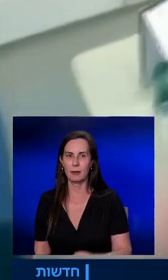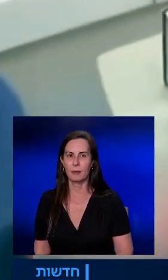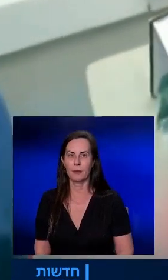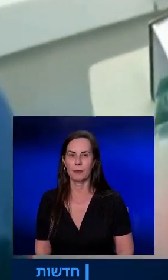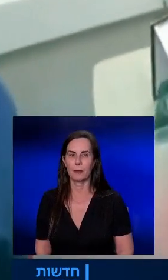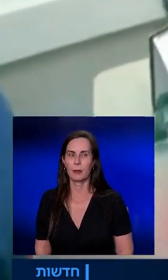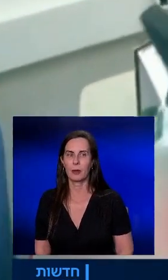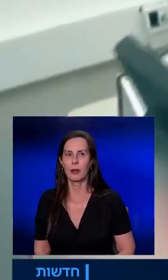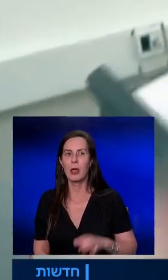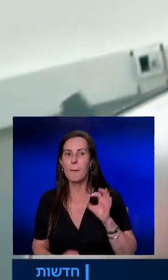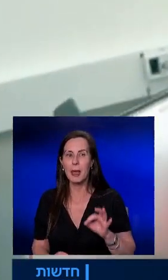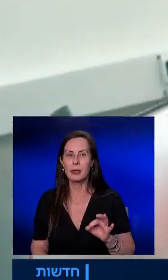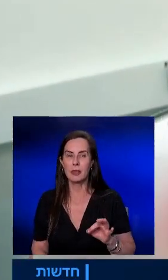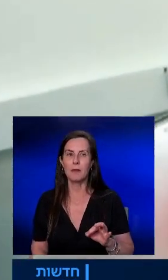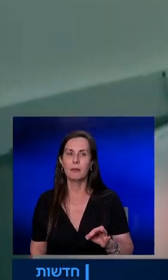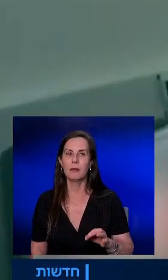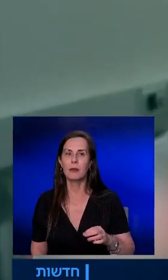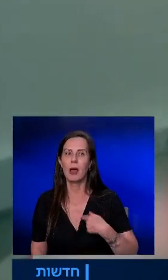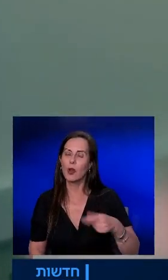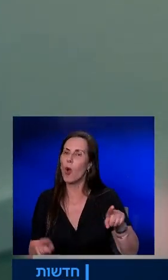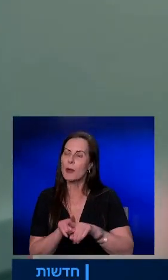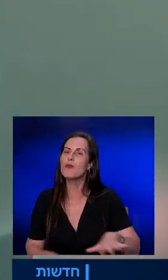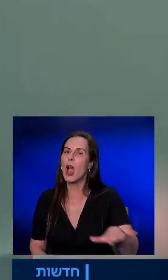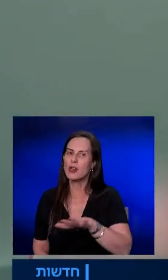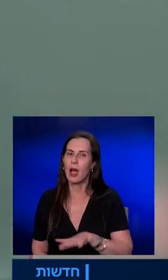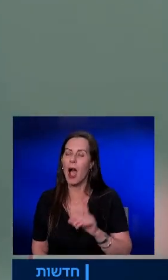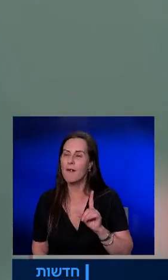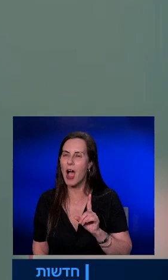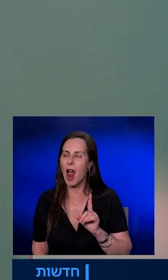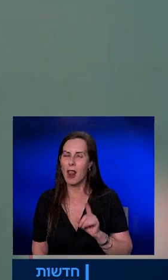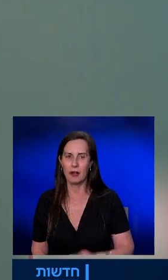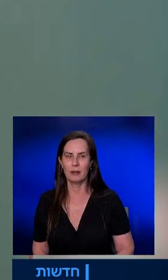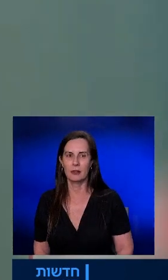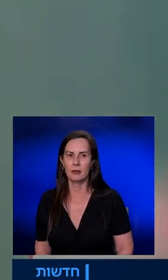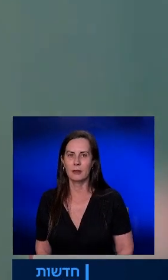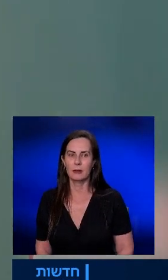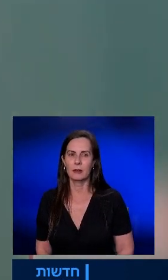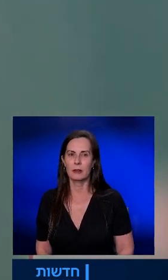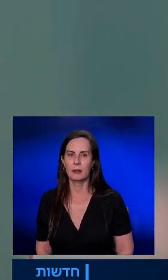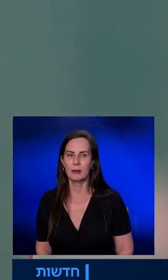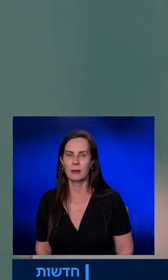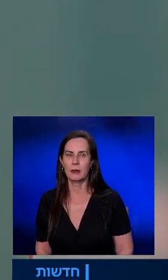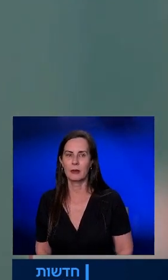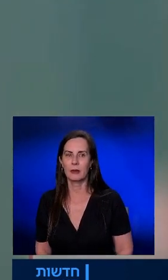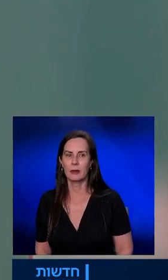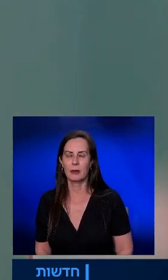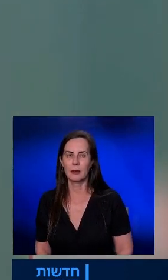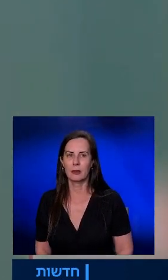شيرين فعليا نحن اخويا ربما في الميدان لكن ضعفاء عندما تصل